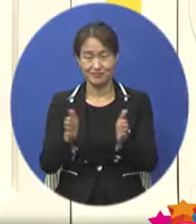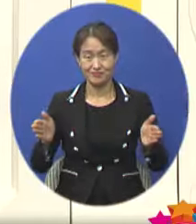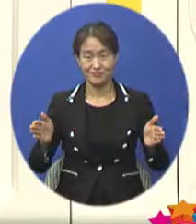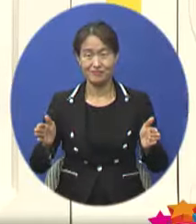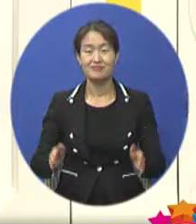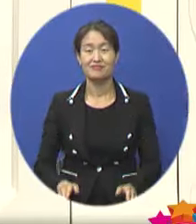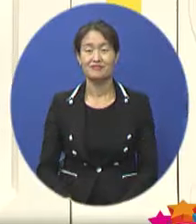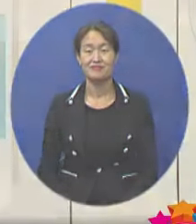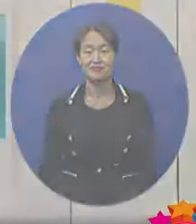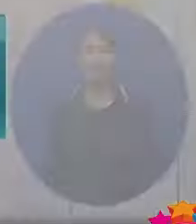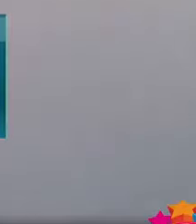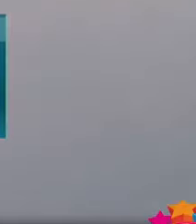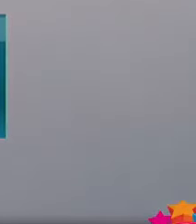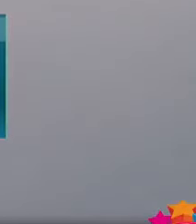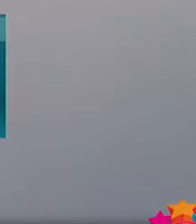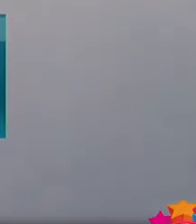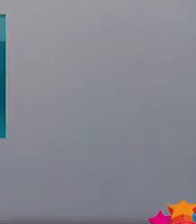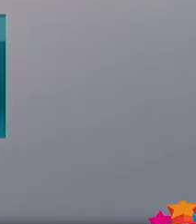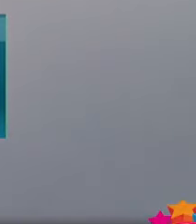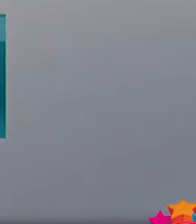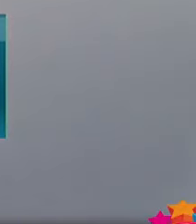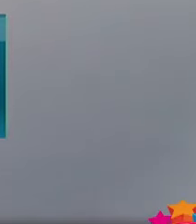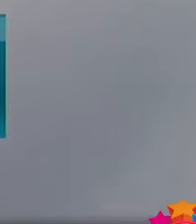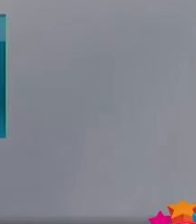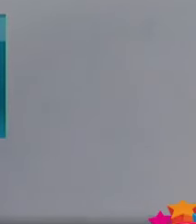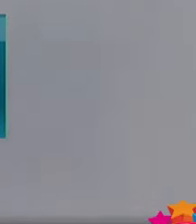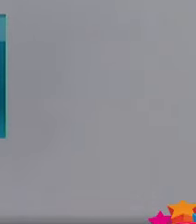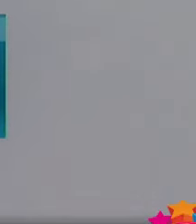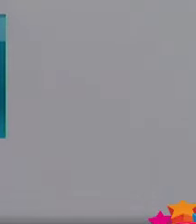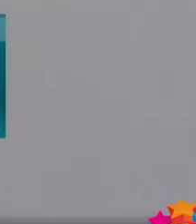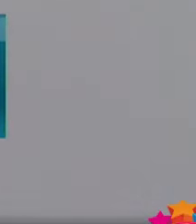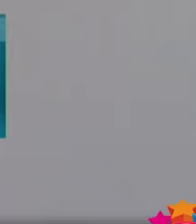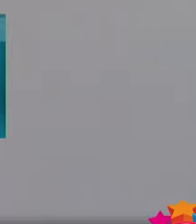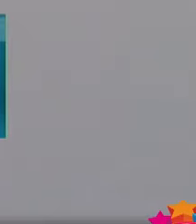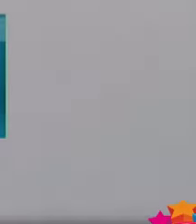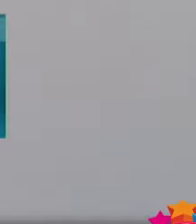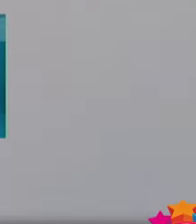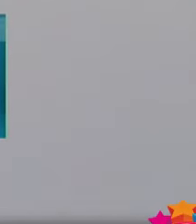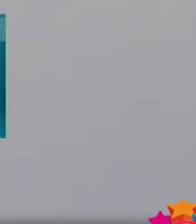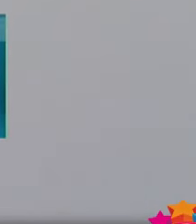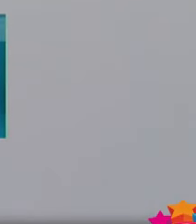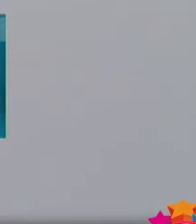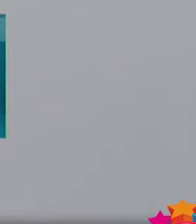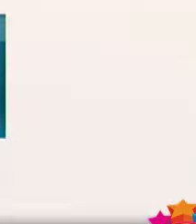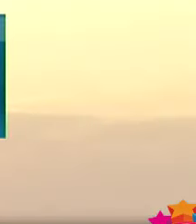갑시다.